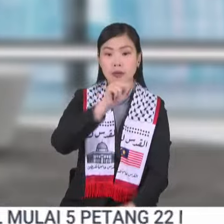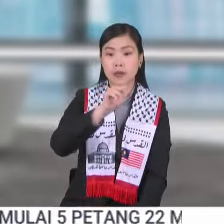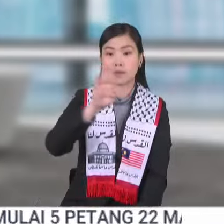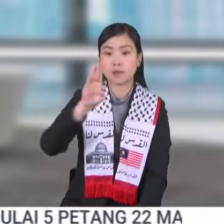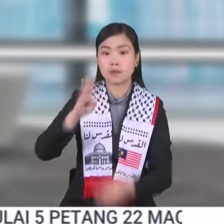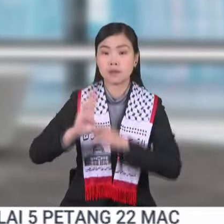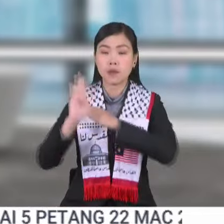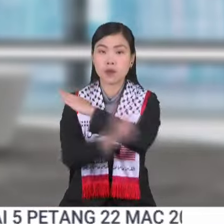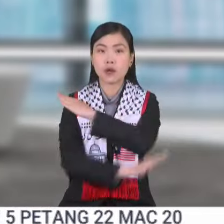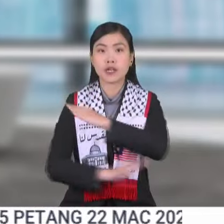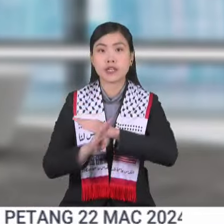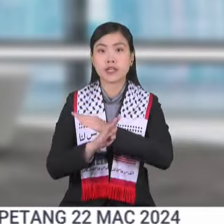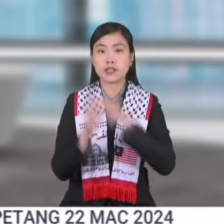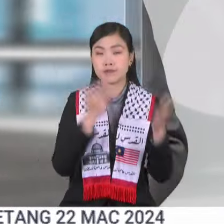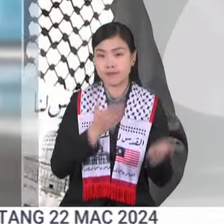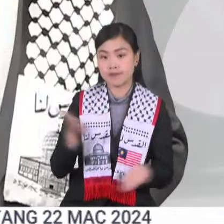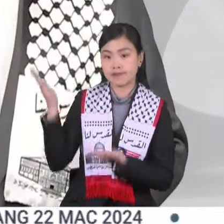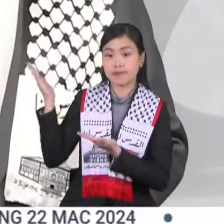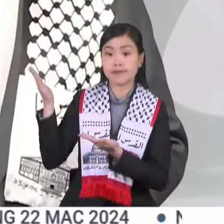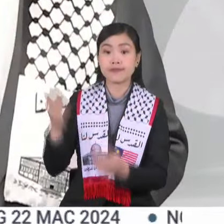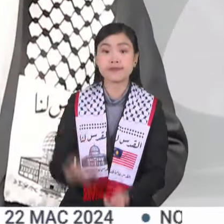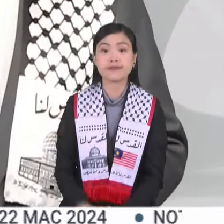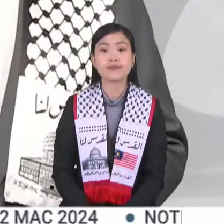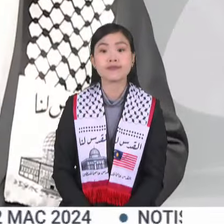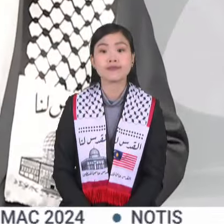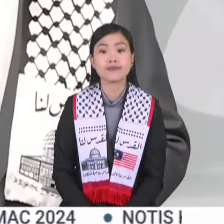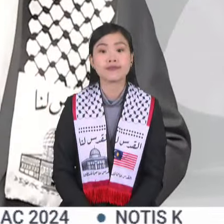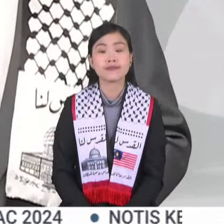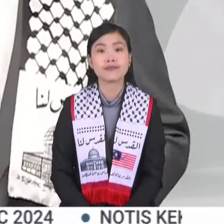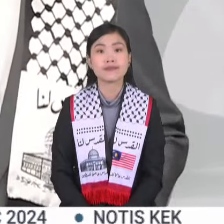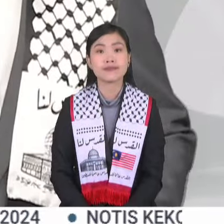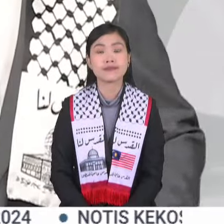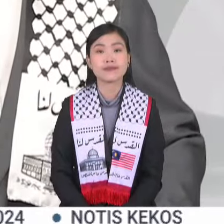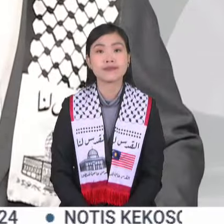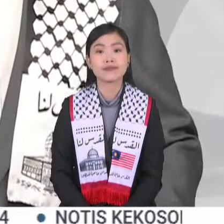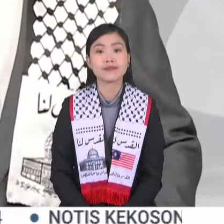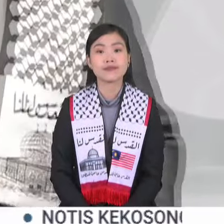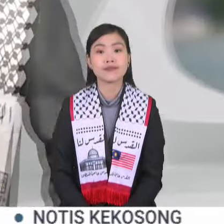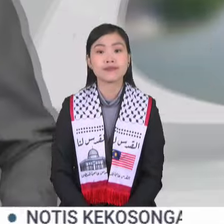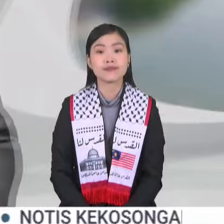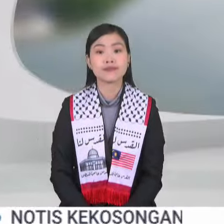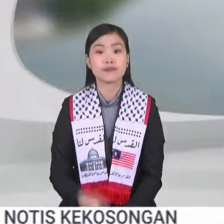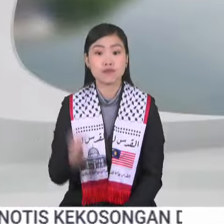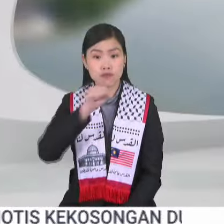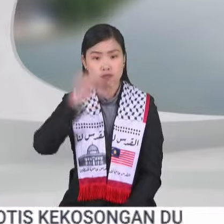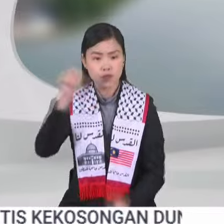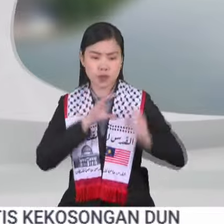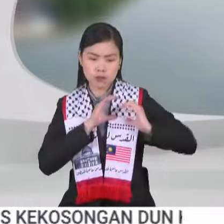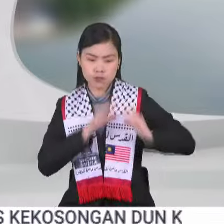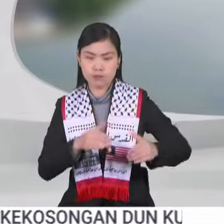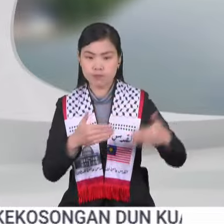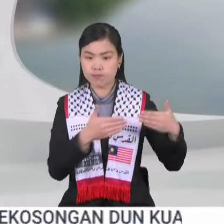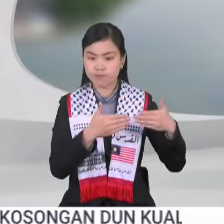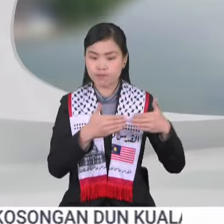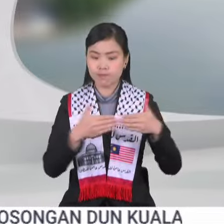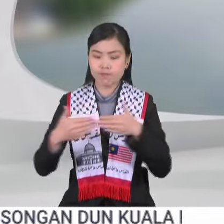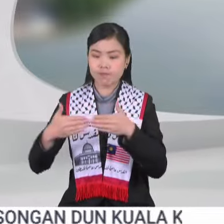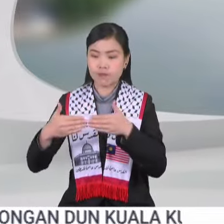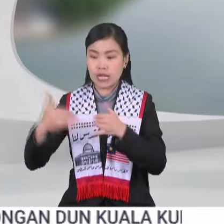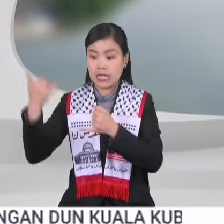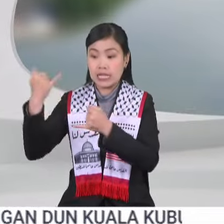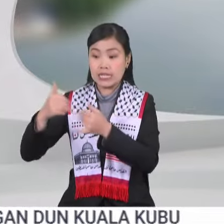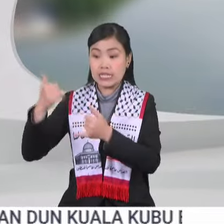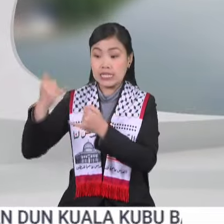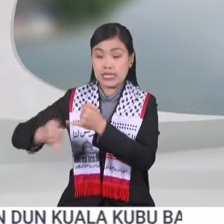langsung bersama suaran Shah silakan suaran ya Zahirah Sabah komited meneruskan Baki 20